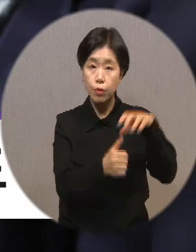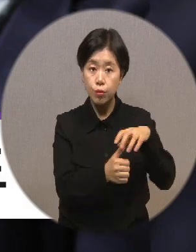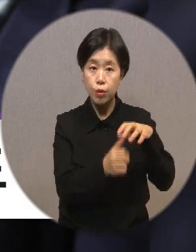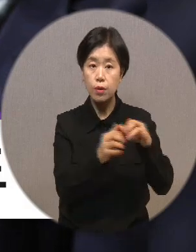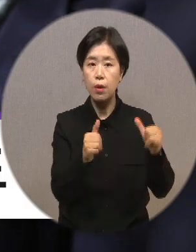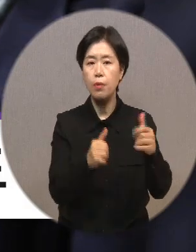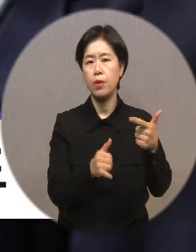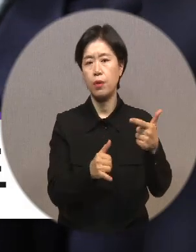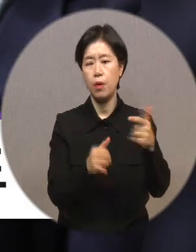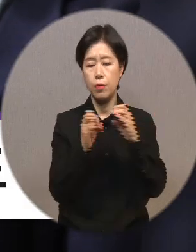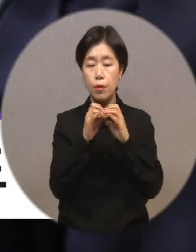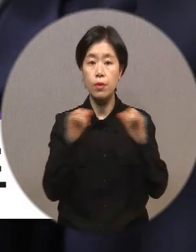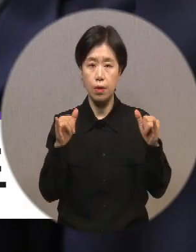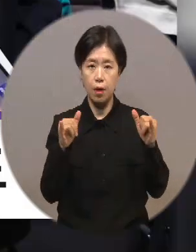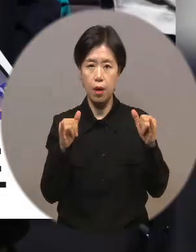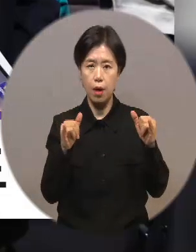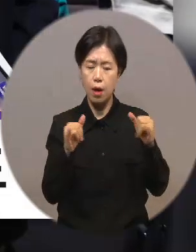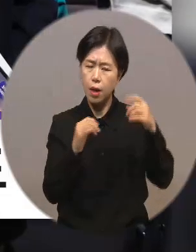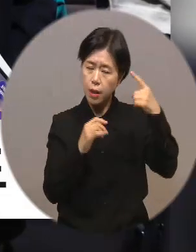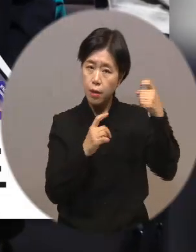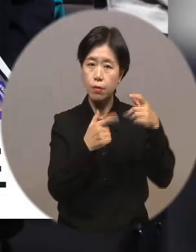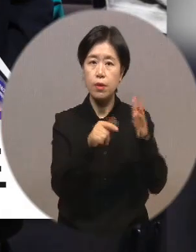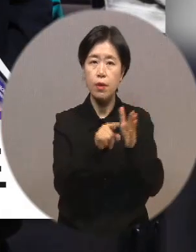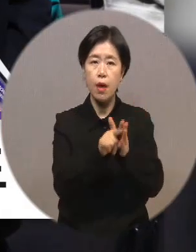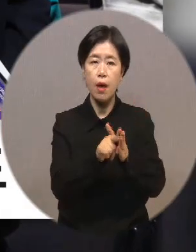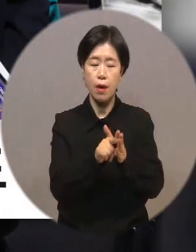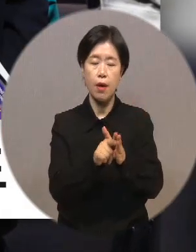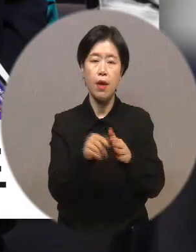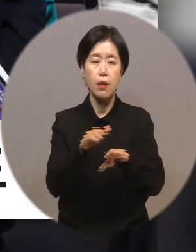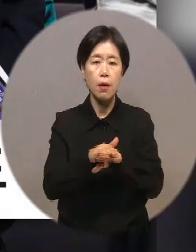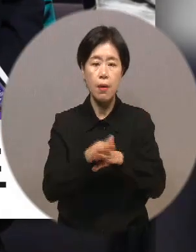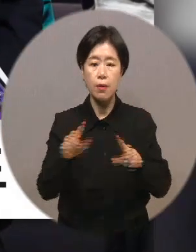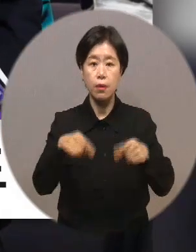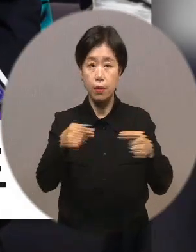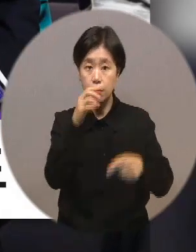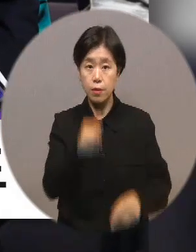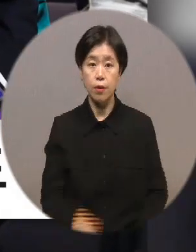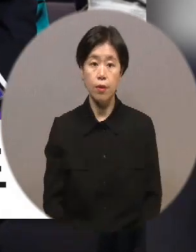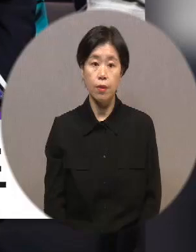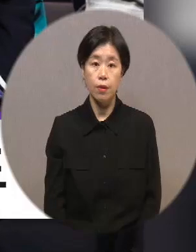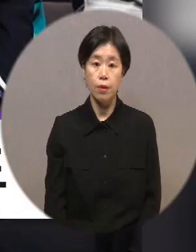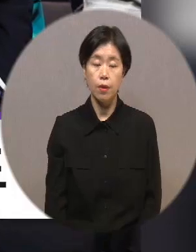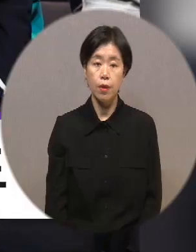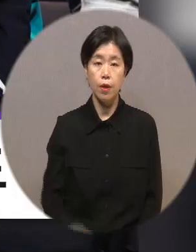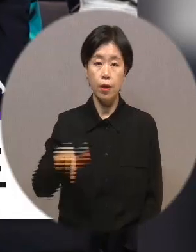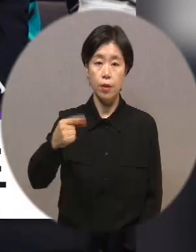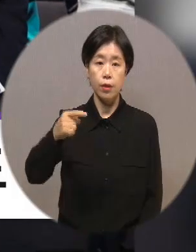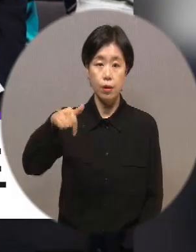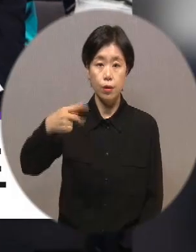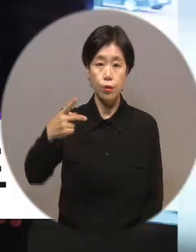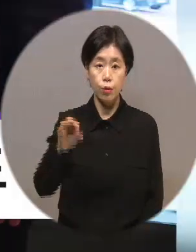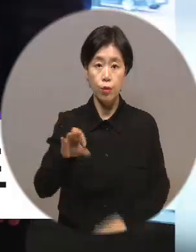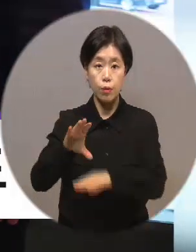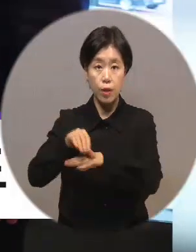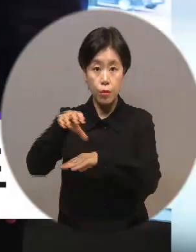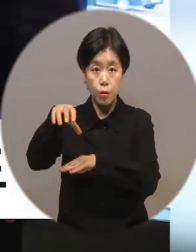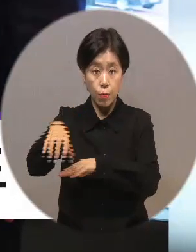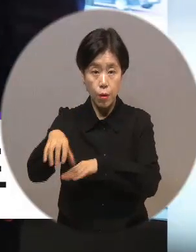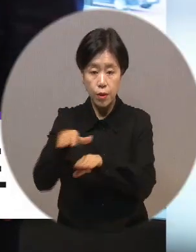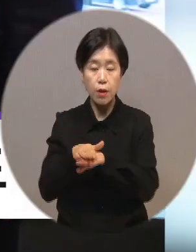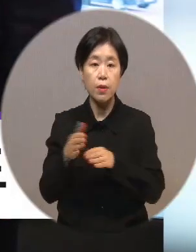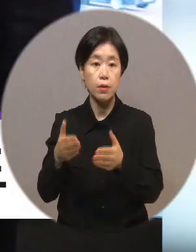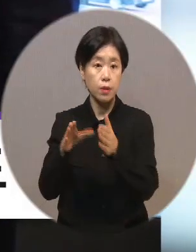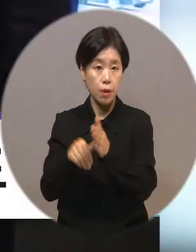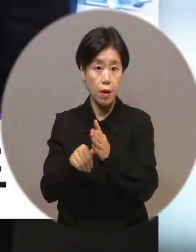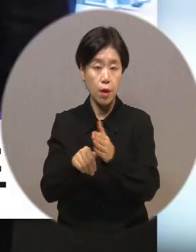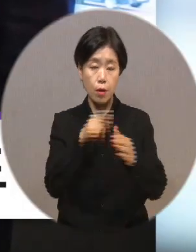송환을 염원하는 성탄 주일 예배에 참석했습니다. 김장환 극동방송 이사장의 주관으로 진행된 예배에는 북한에 억류된